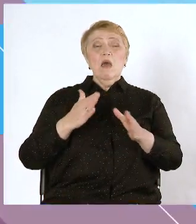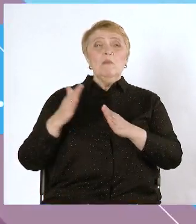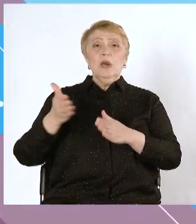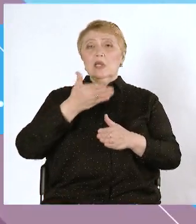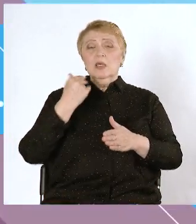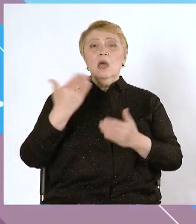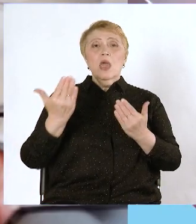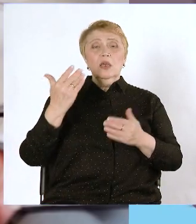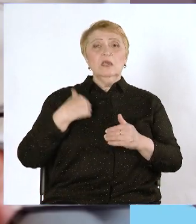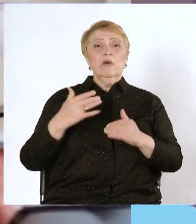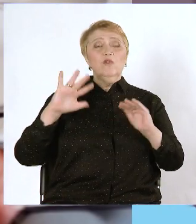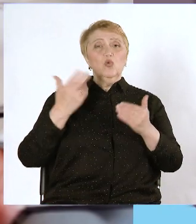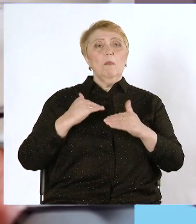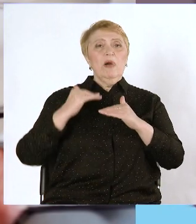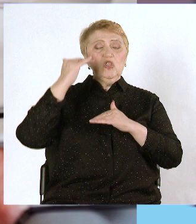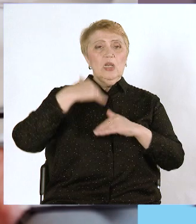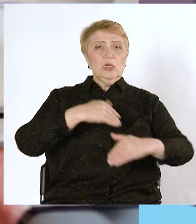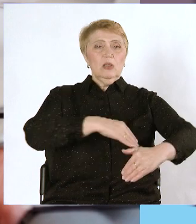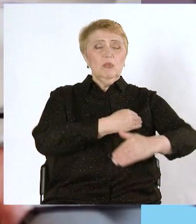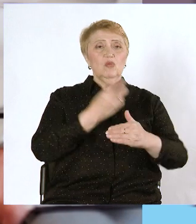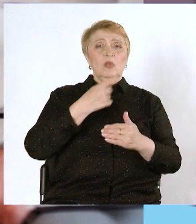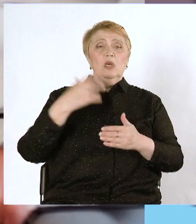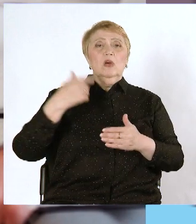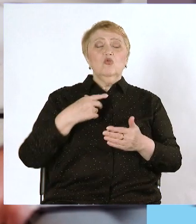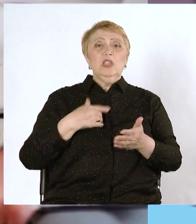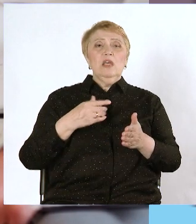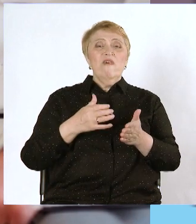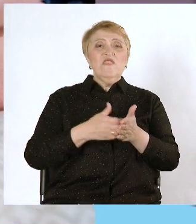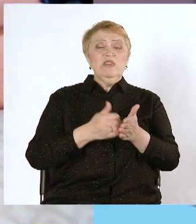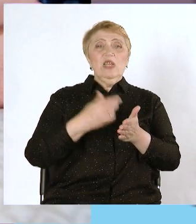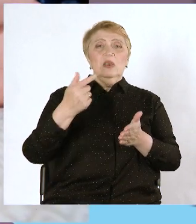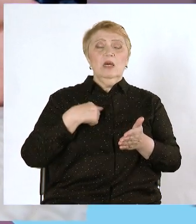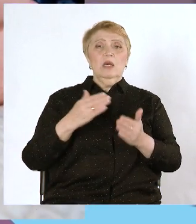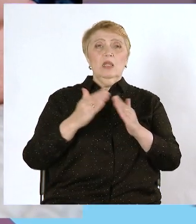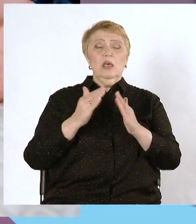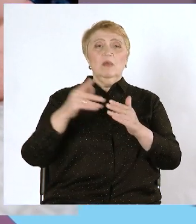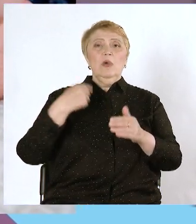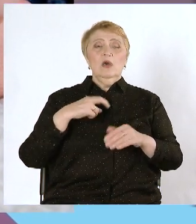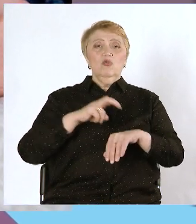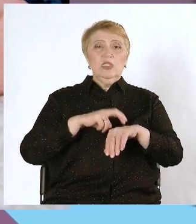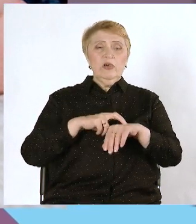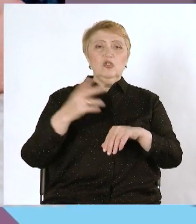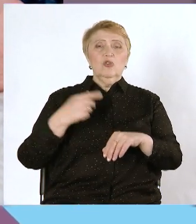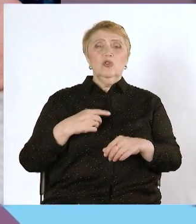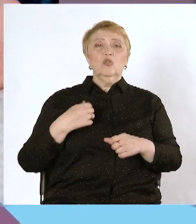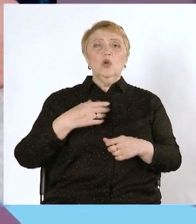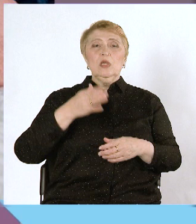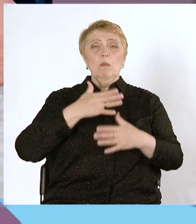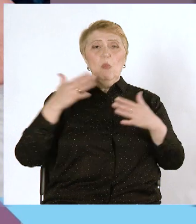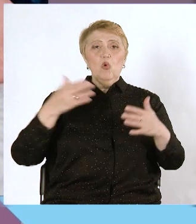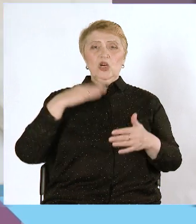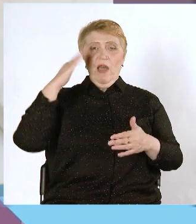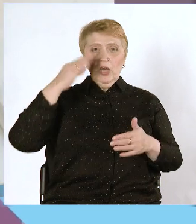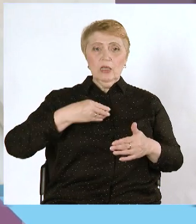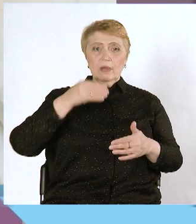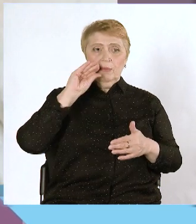вызывать врача на дом никуда не выходить то есть то что рекомендуют да это обильное питье потому что интоксикация начинается